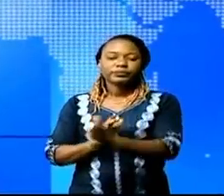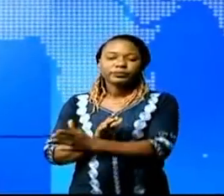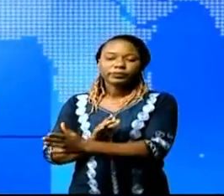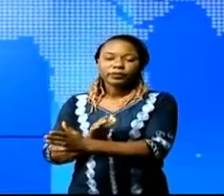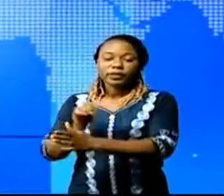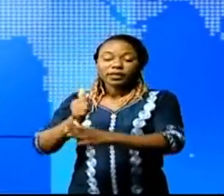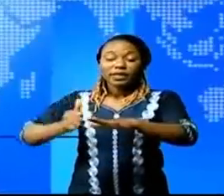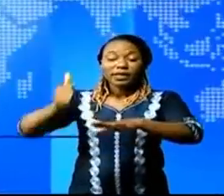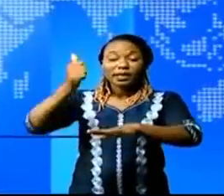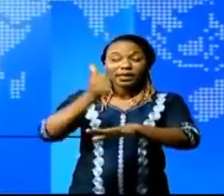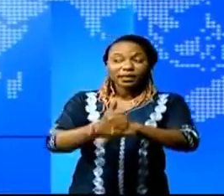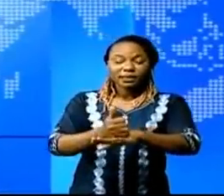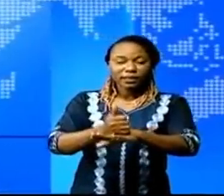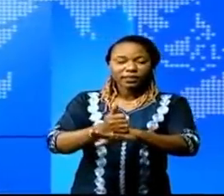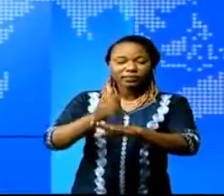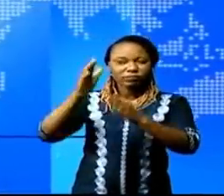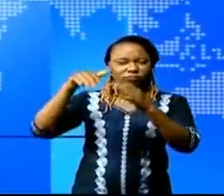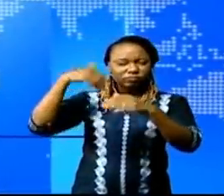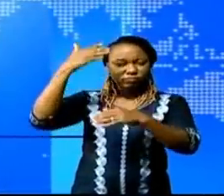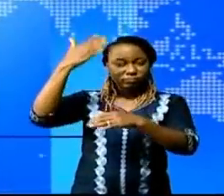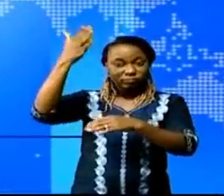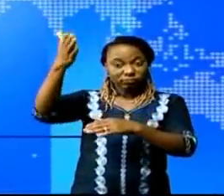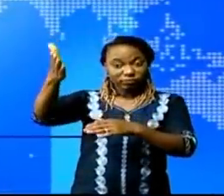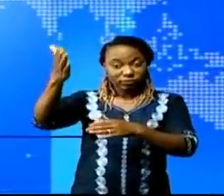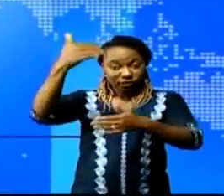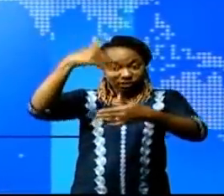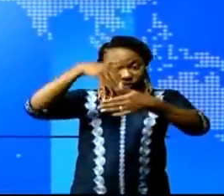L'atelier sur les perspectives d'adhésion de la RDC